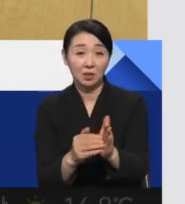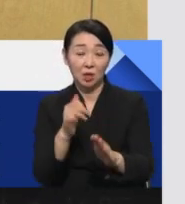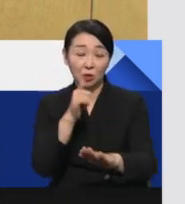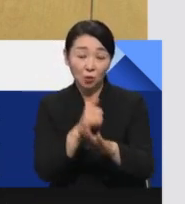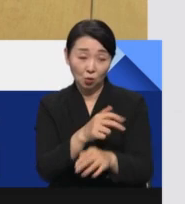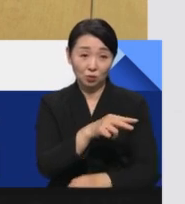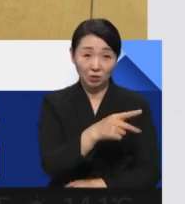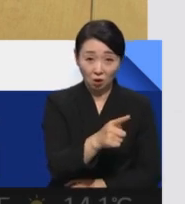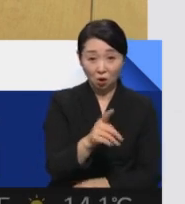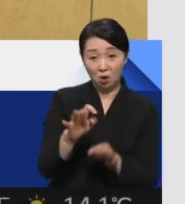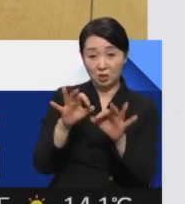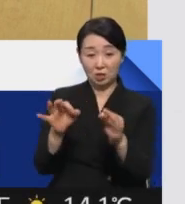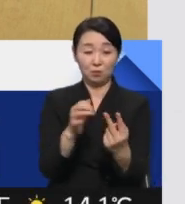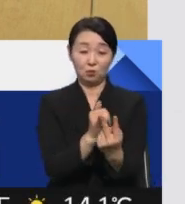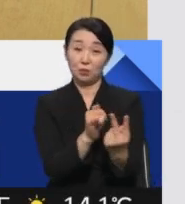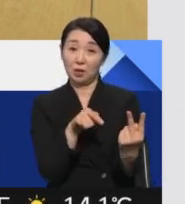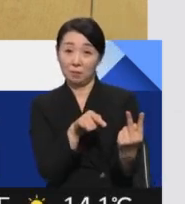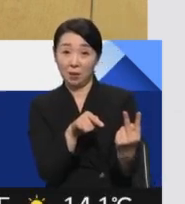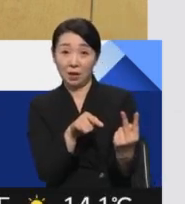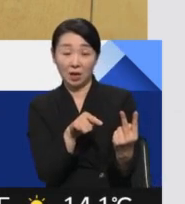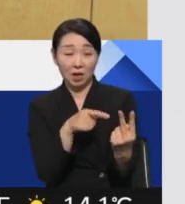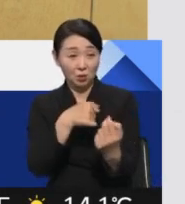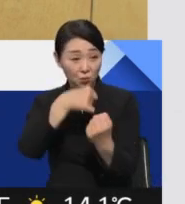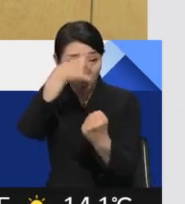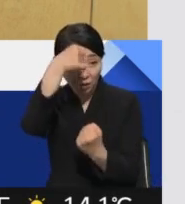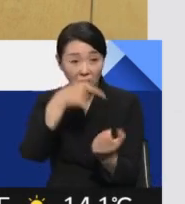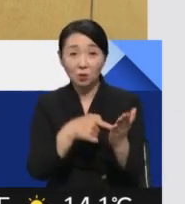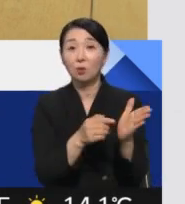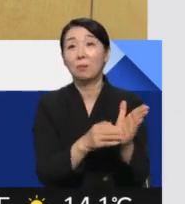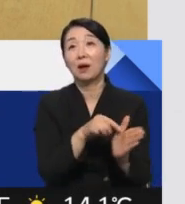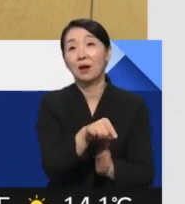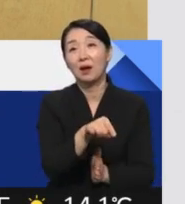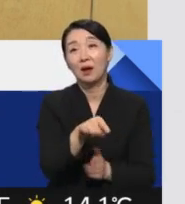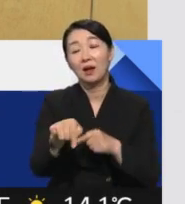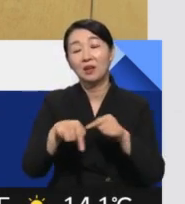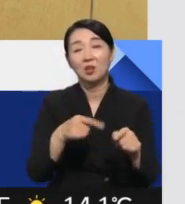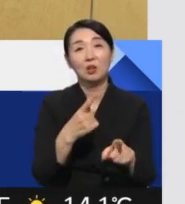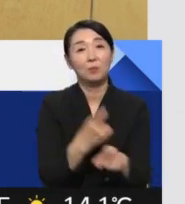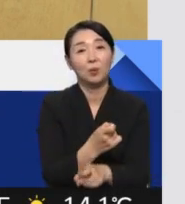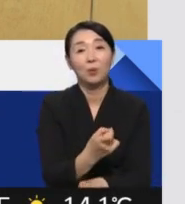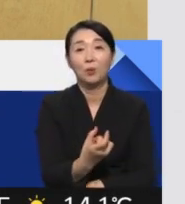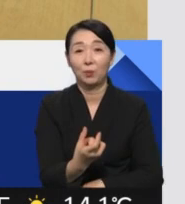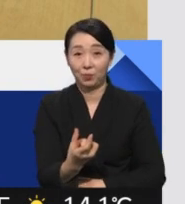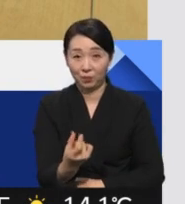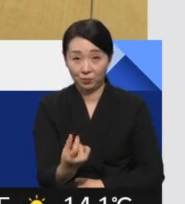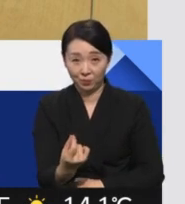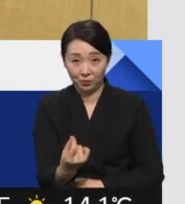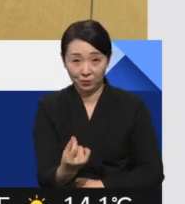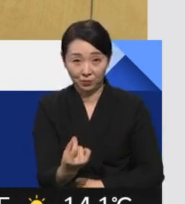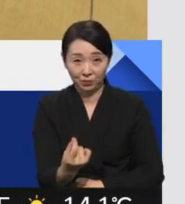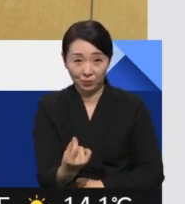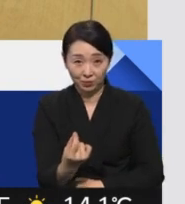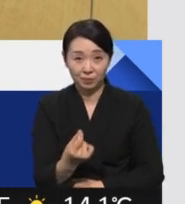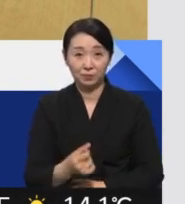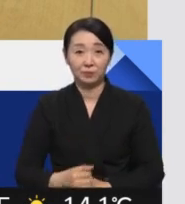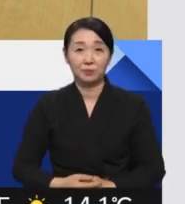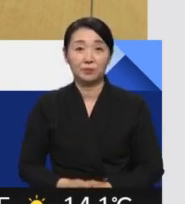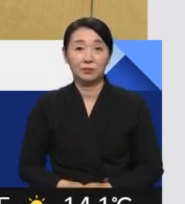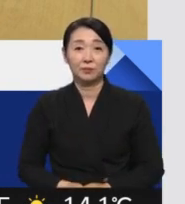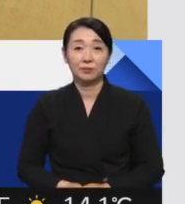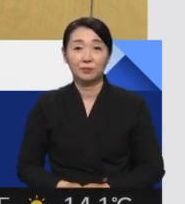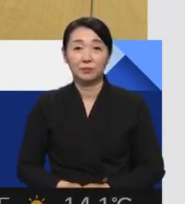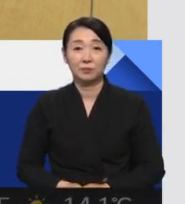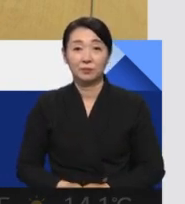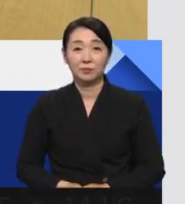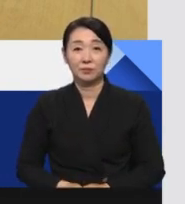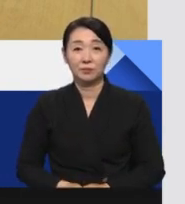청장에게 이 구속영장을 청구하는 것 자체가 이제 하나의 정치 보복의 큰 흐름에서 이루어진 것이다. 이렇게 이제 해석을